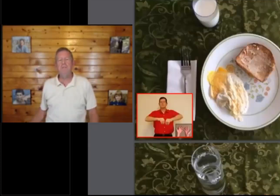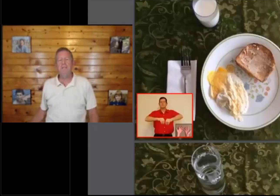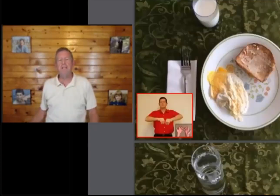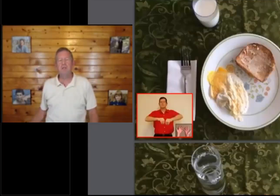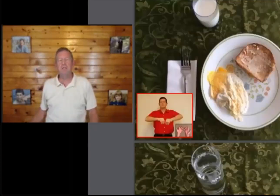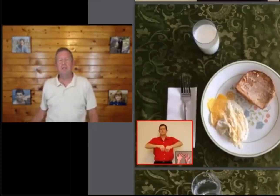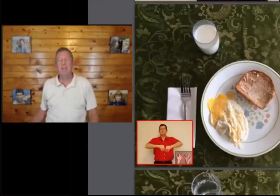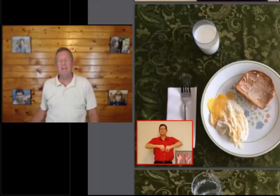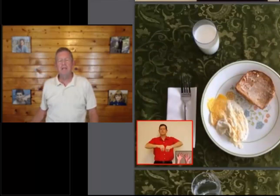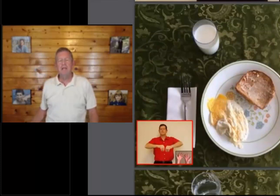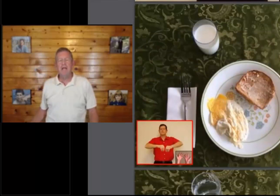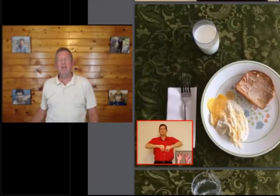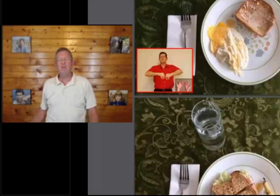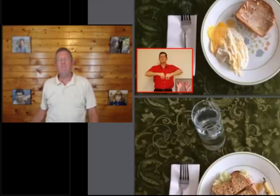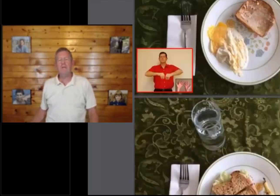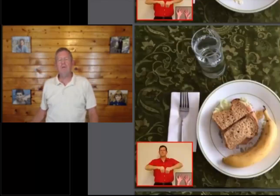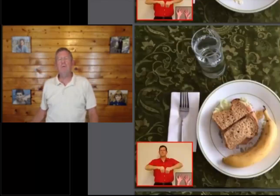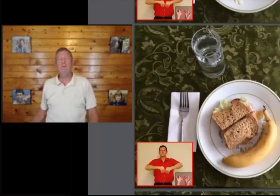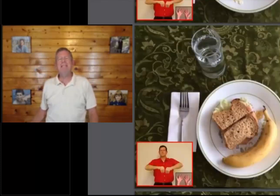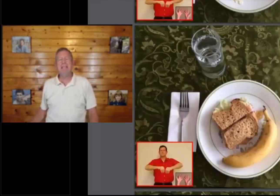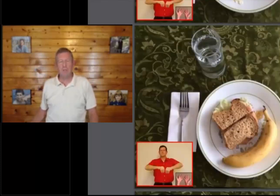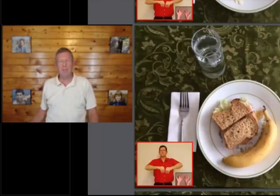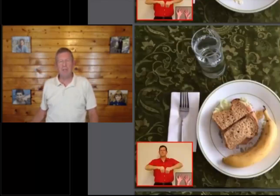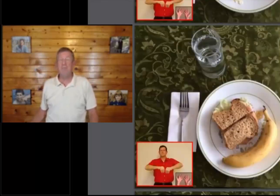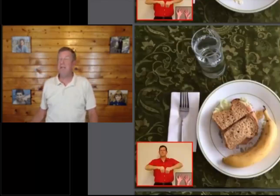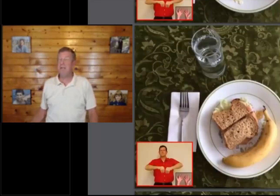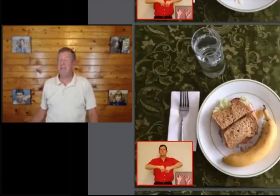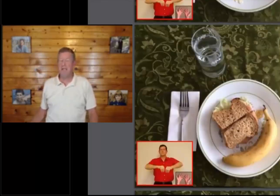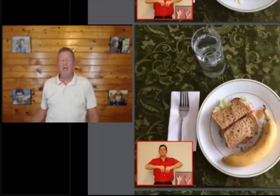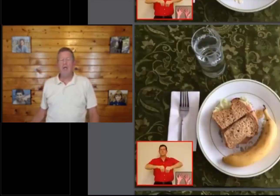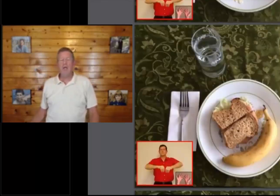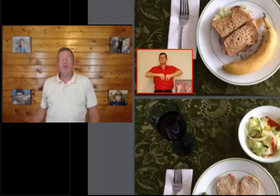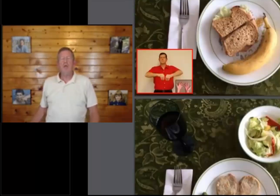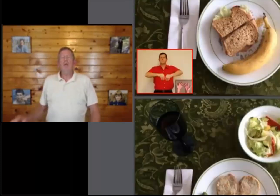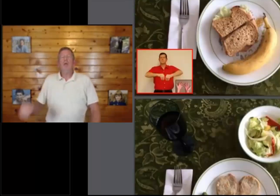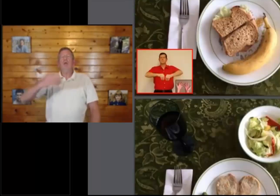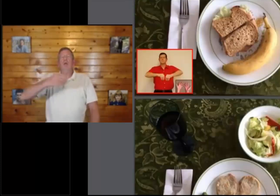le petit déjeuner et je fais le déjeuner. Mais,